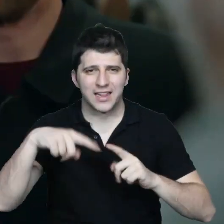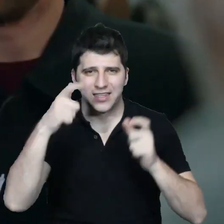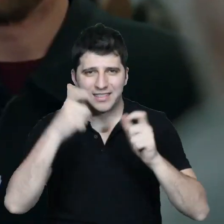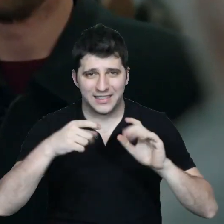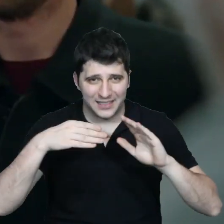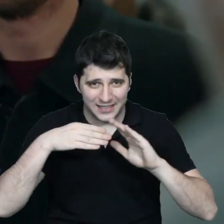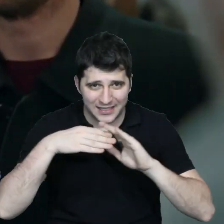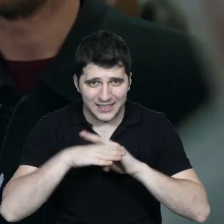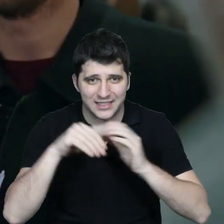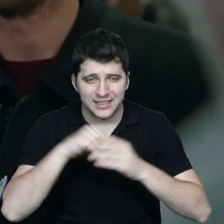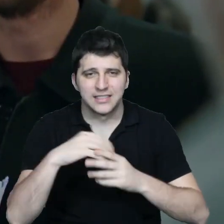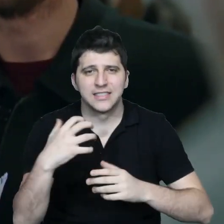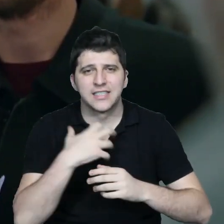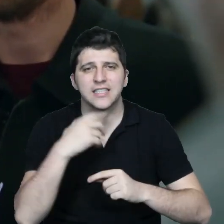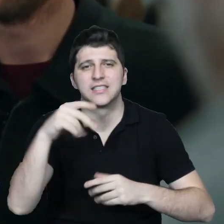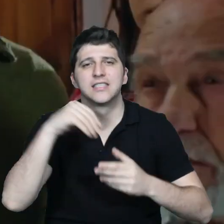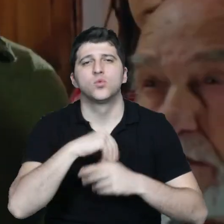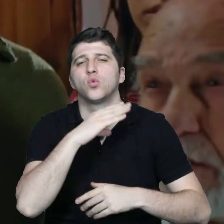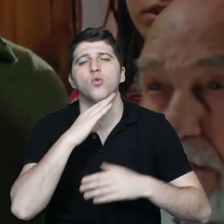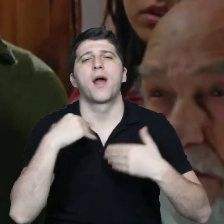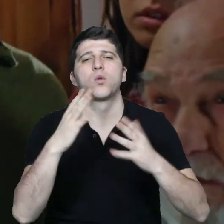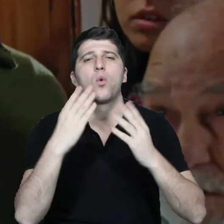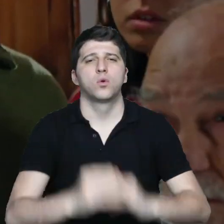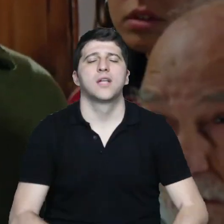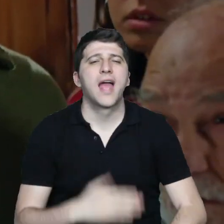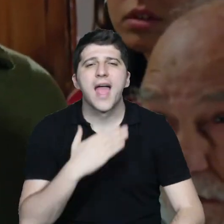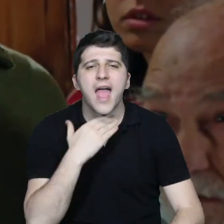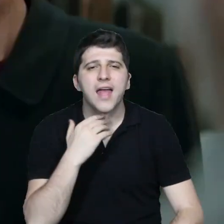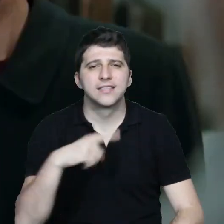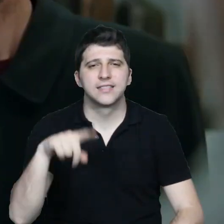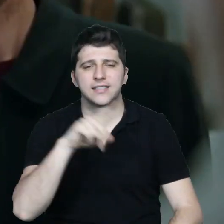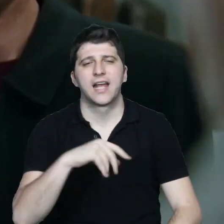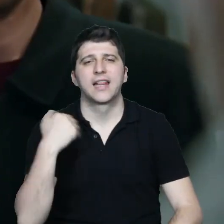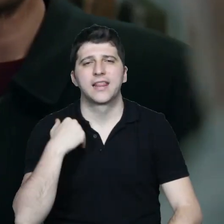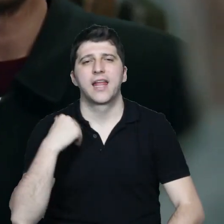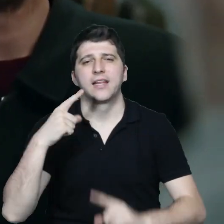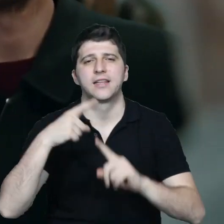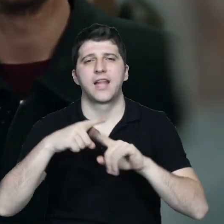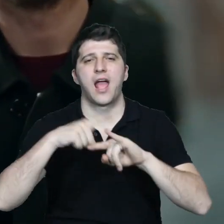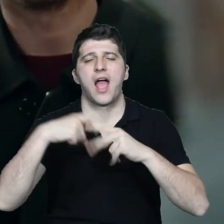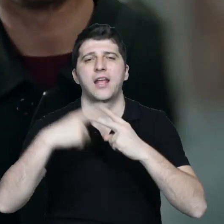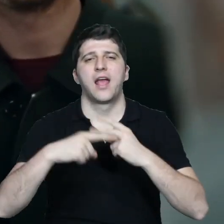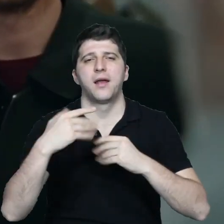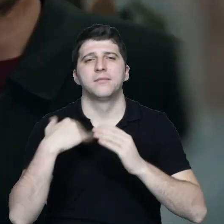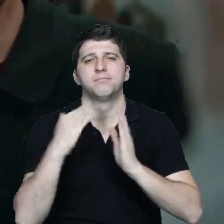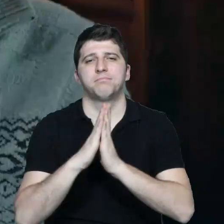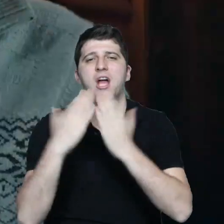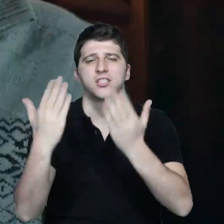sınırlarına girer girmez kendini sizin için kurban etti. Etlerini size, derisini de Türk Hava Yolları'na bağışladı.